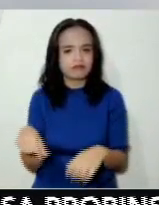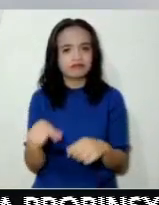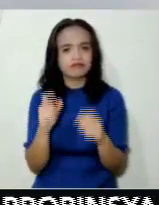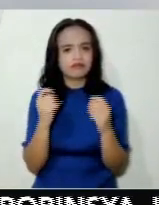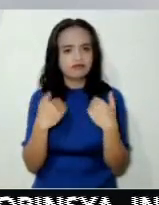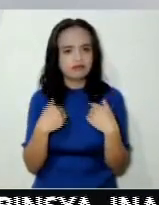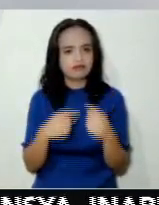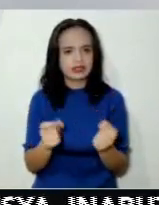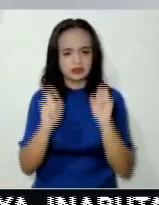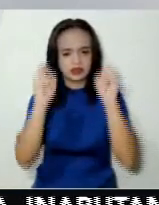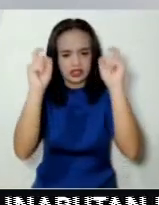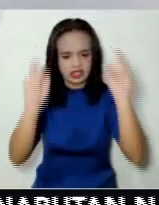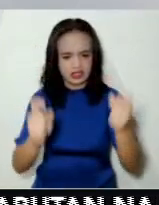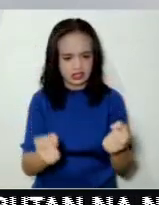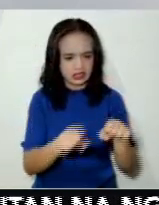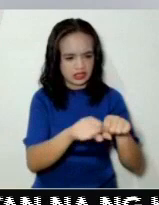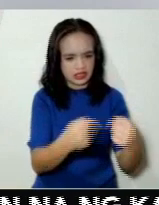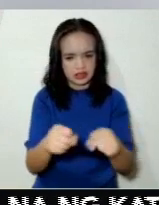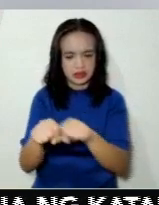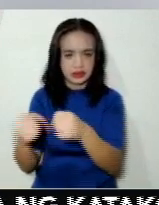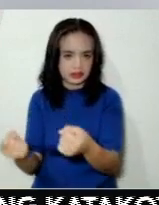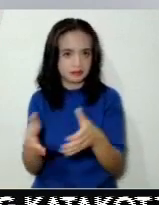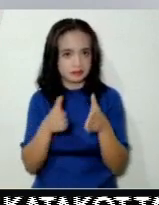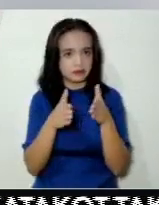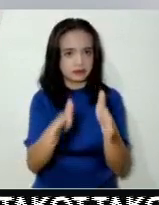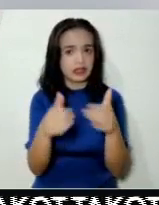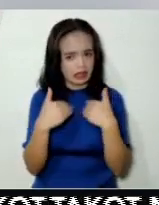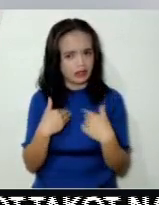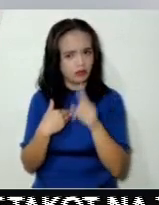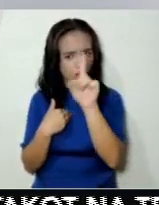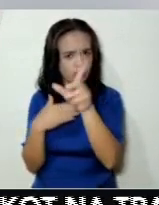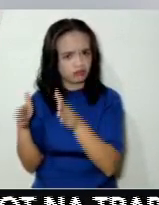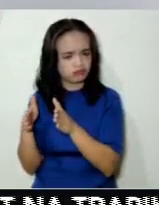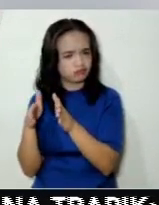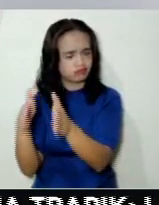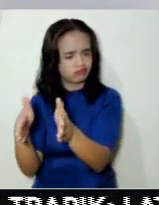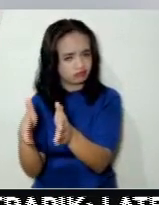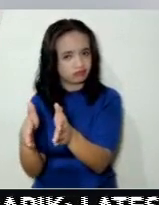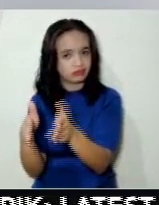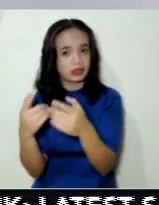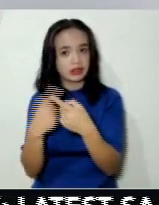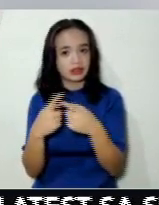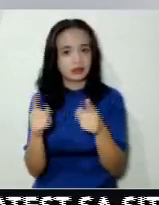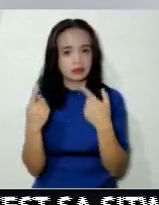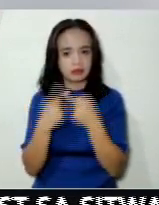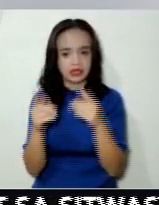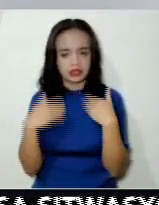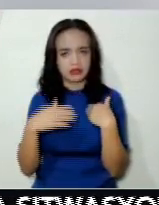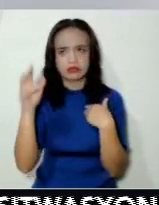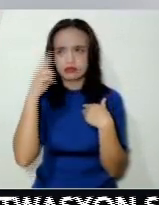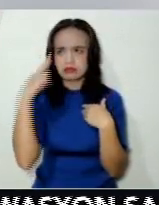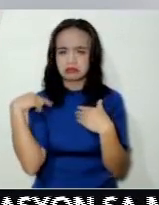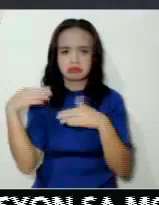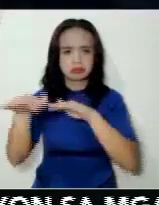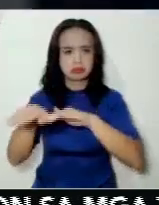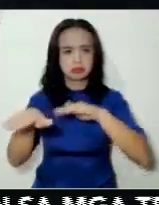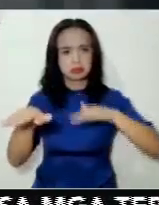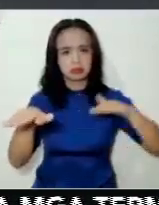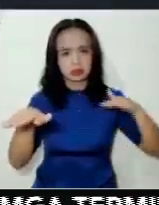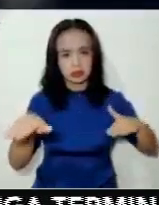mga kalsada. May isa lang po kaming road repair na nagkaroon ng build-up nung isang araw pa kung saan nagawa namin ng